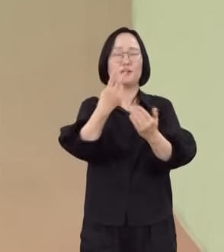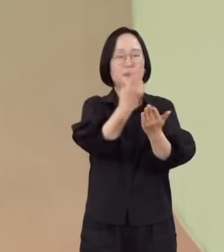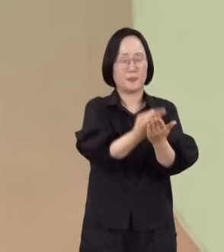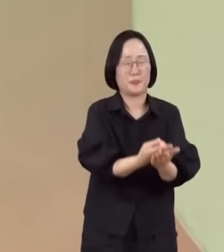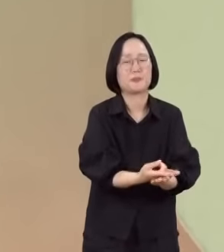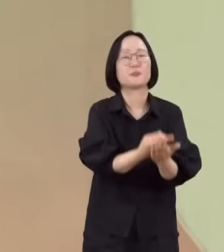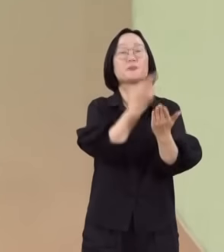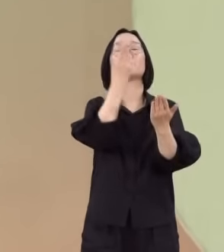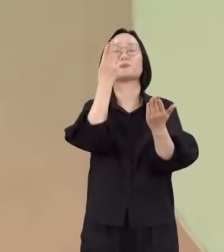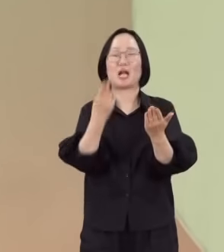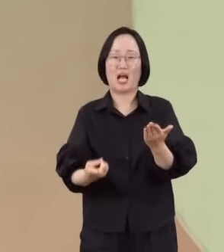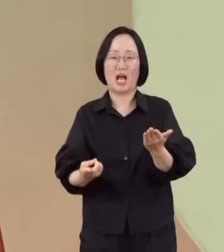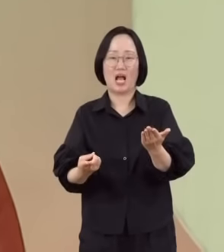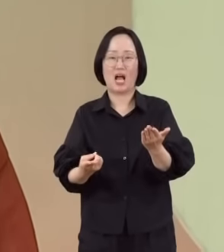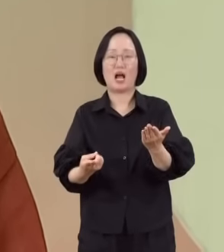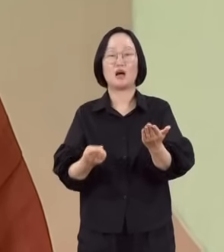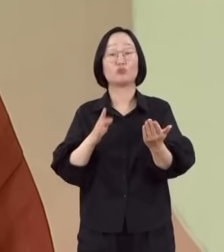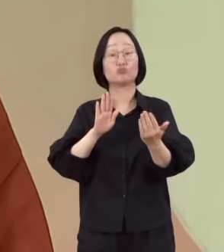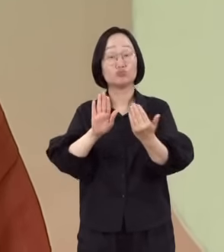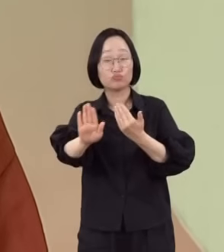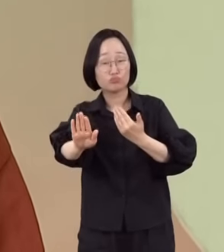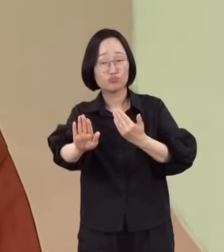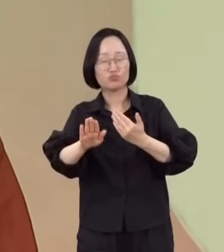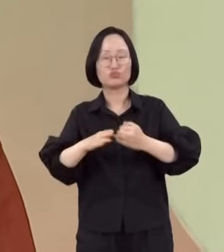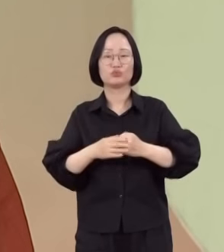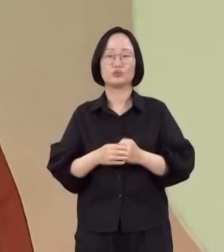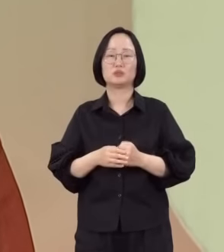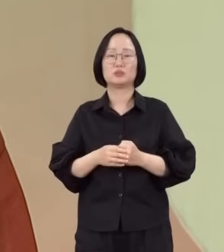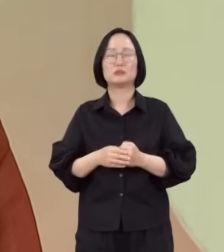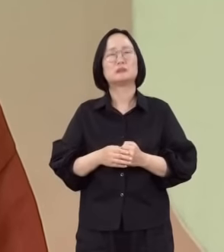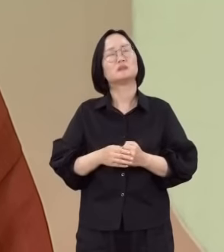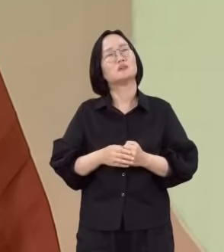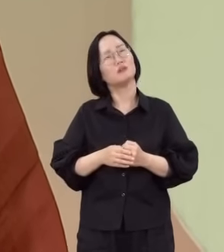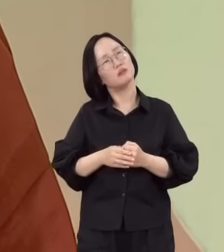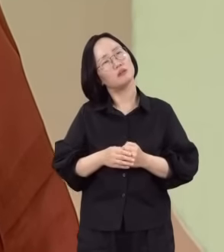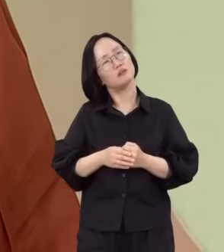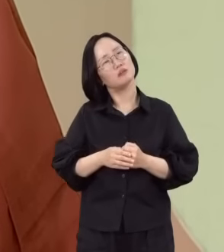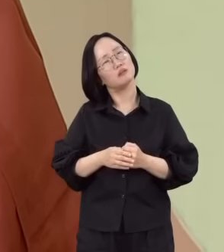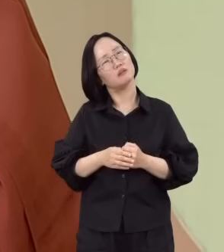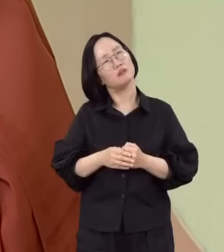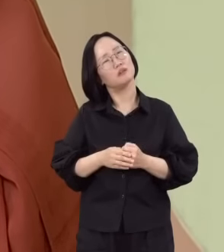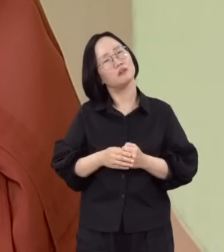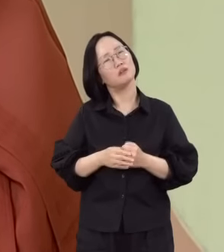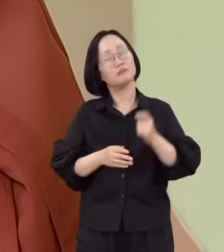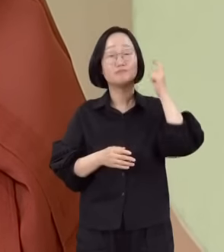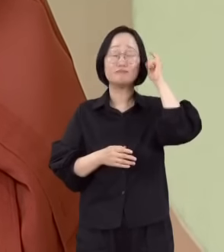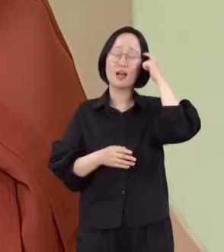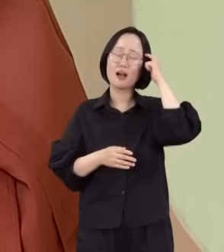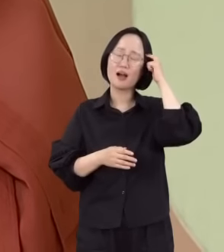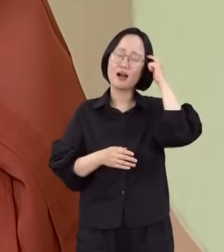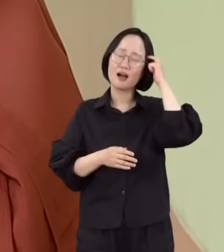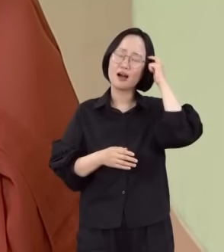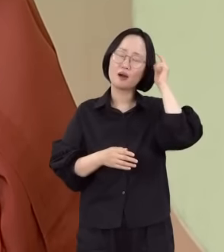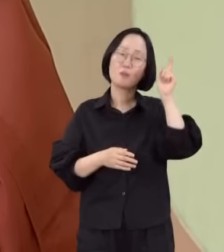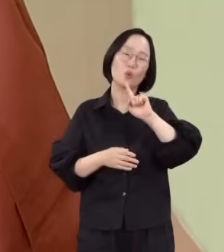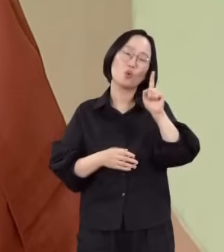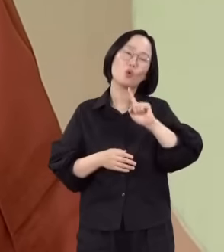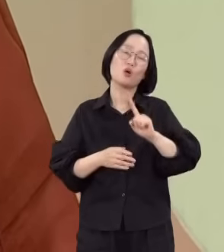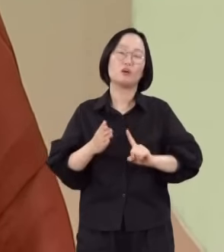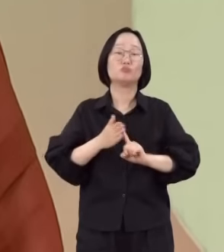나서이 학생이 이렇게 생각했대요 도대체 도대체